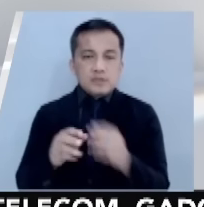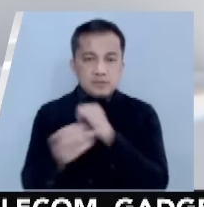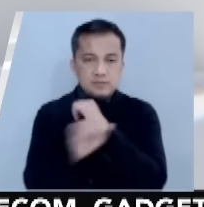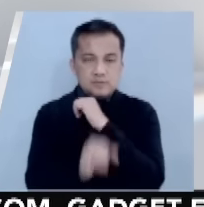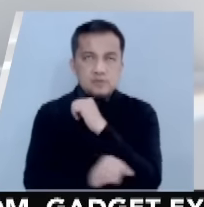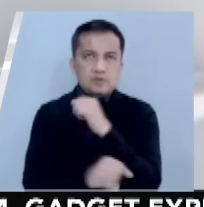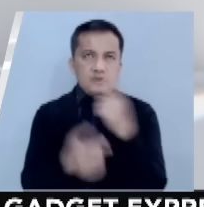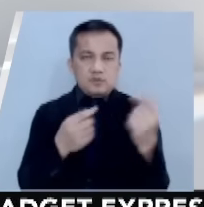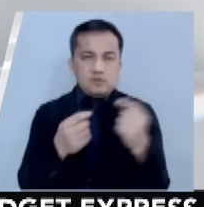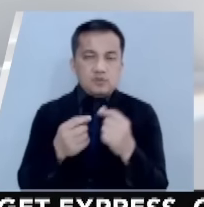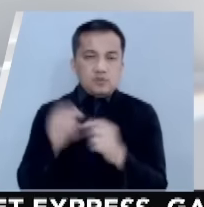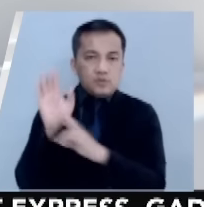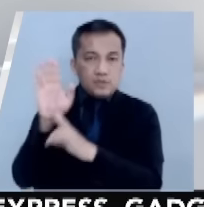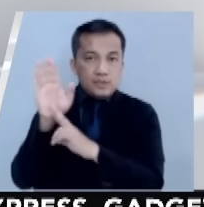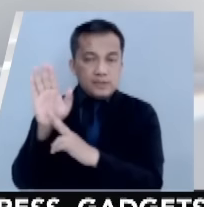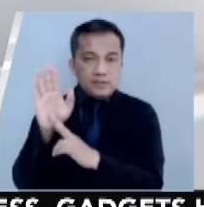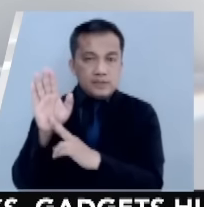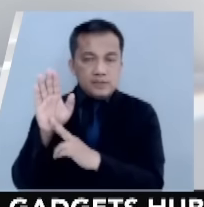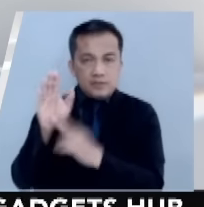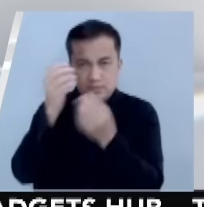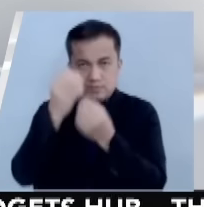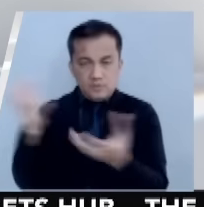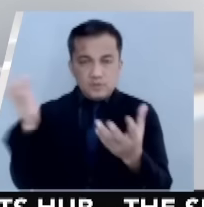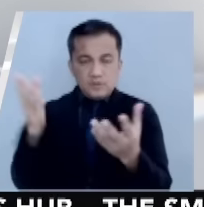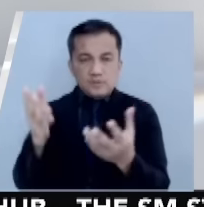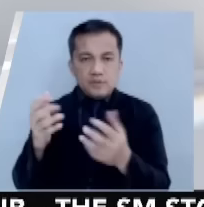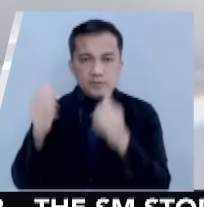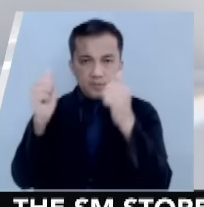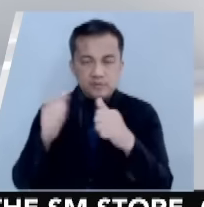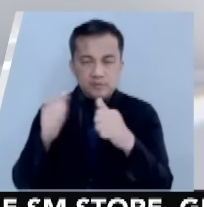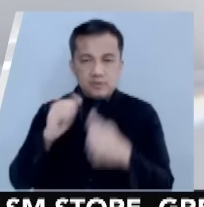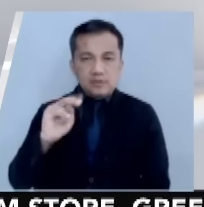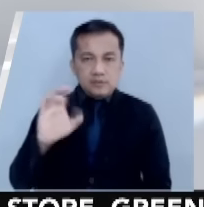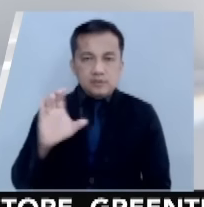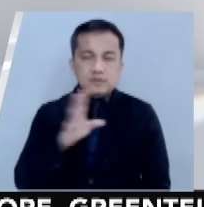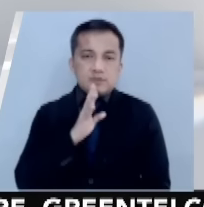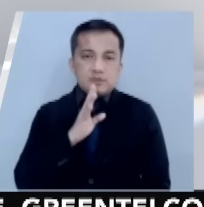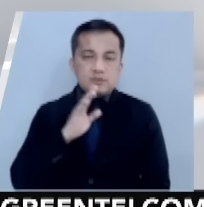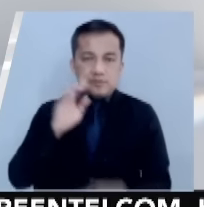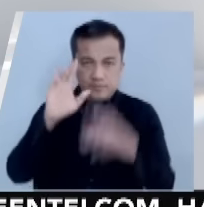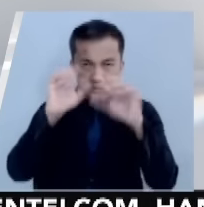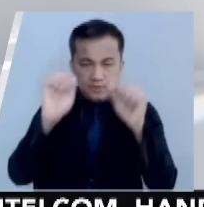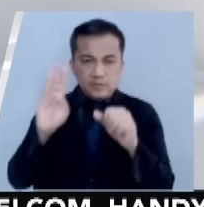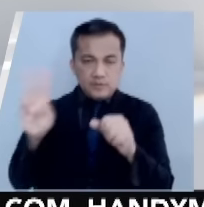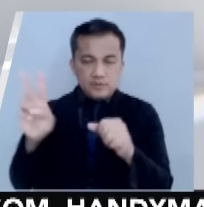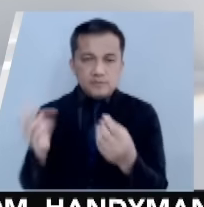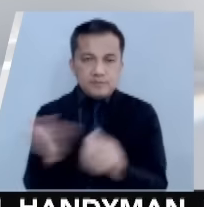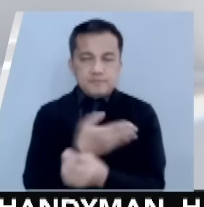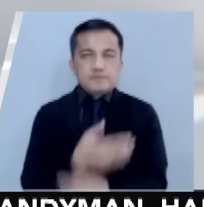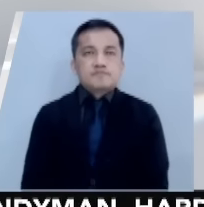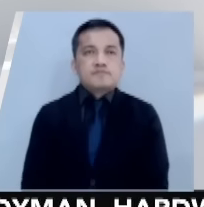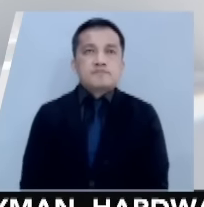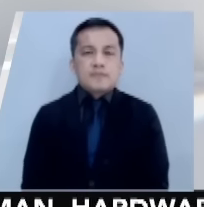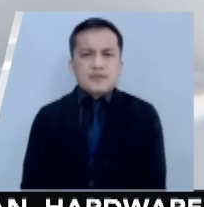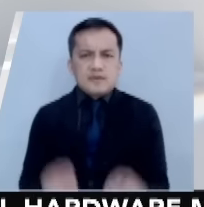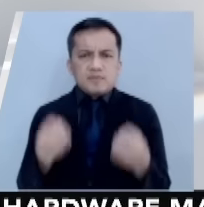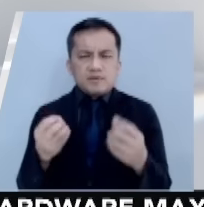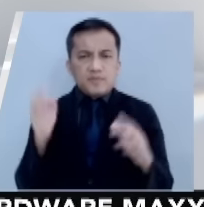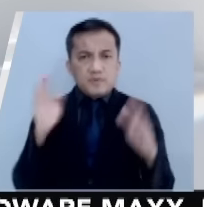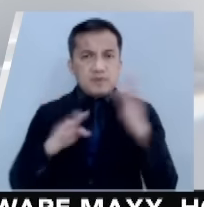rally upang ipahayag ang pagpabor ng INC sa sinabi ni Marcos laban sa impeachment dahil maraming problema ang bansa